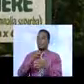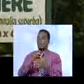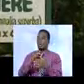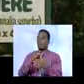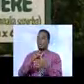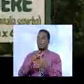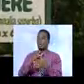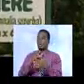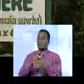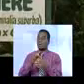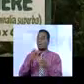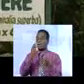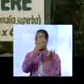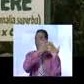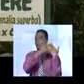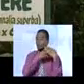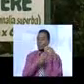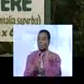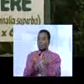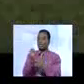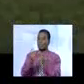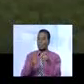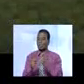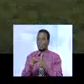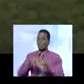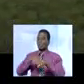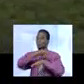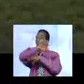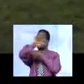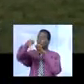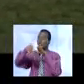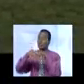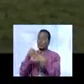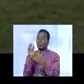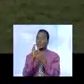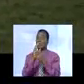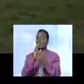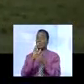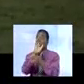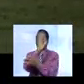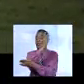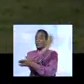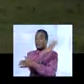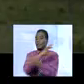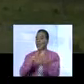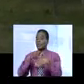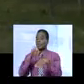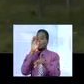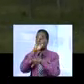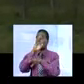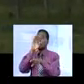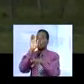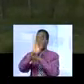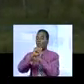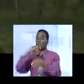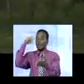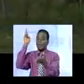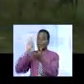SODEFOR, chargée de la gestion de l'ensemble des forêts classées de Côte d'Ivoire, a signé en